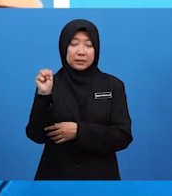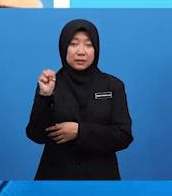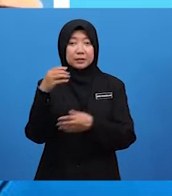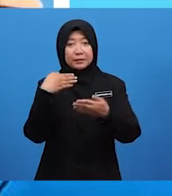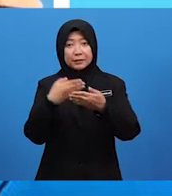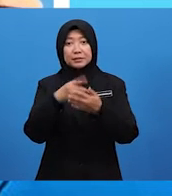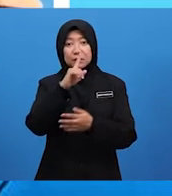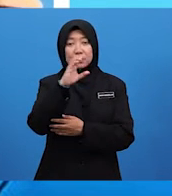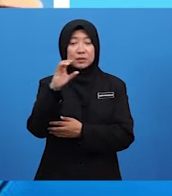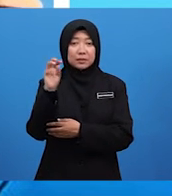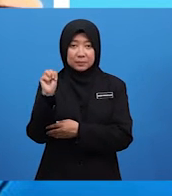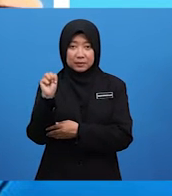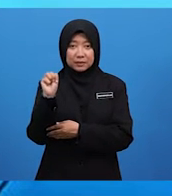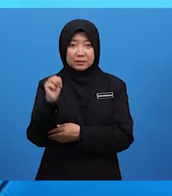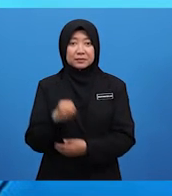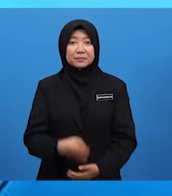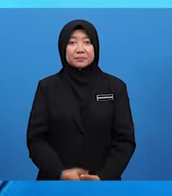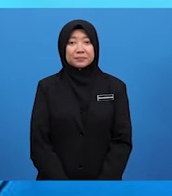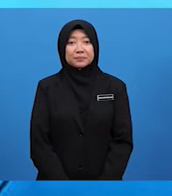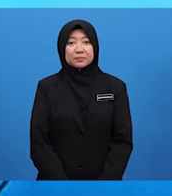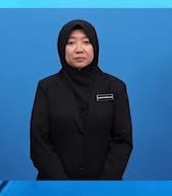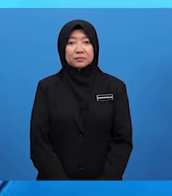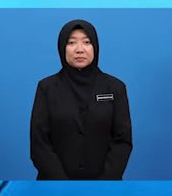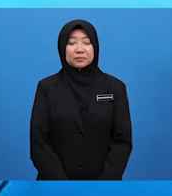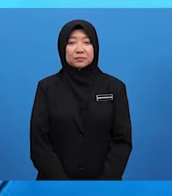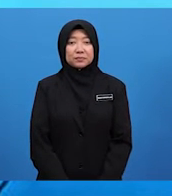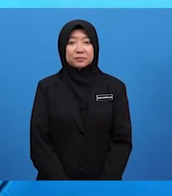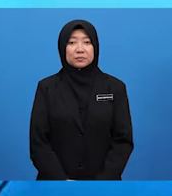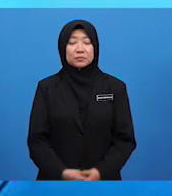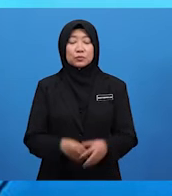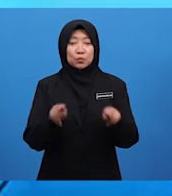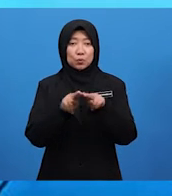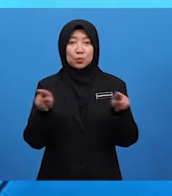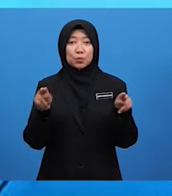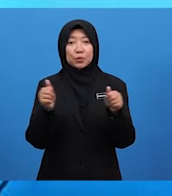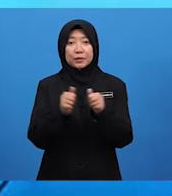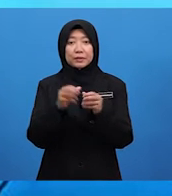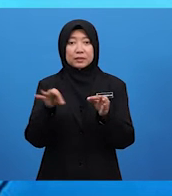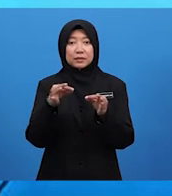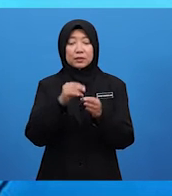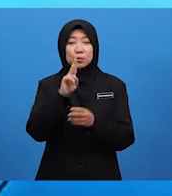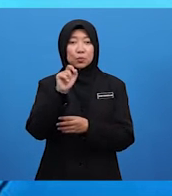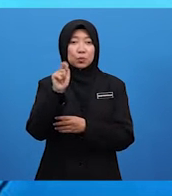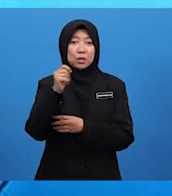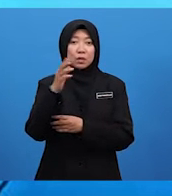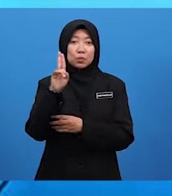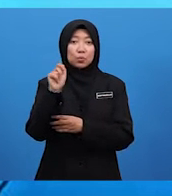hingga 1 cm. Kukuhkan pangkal belah dengan jahitan ulat-ulat.